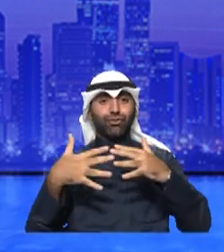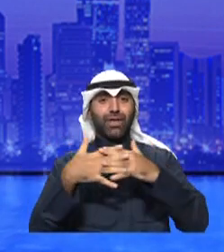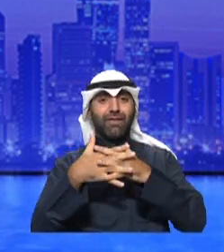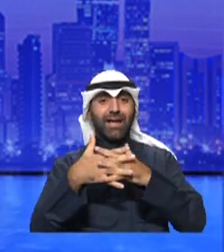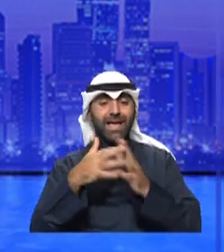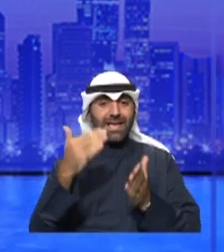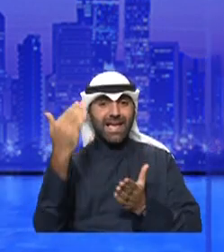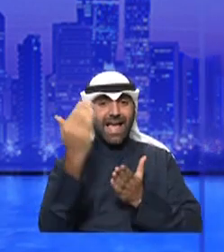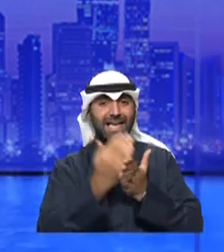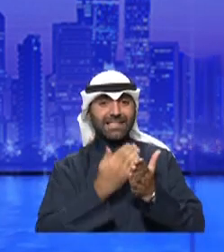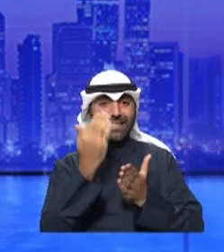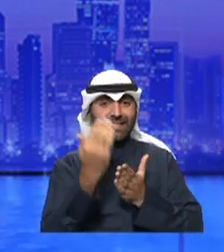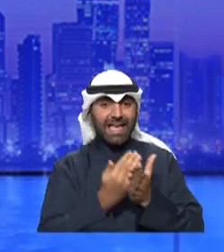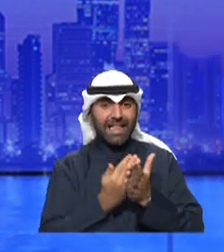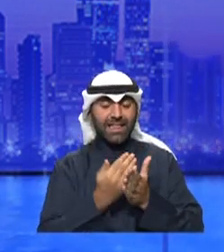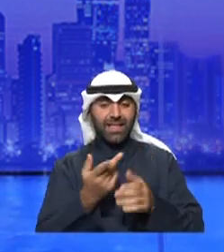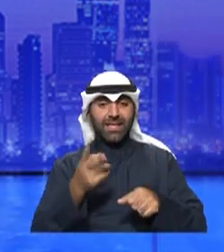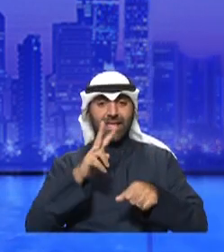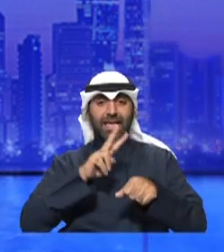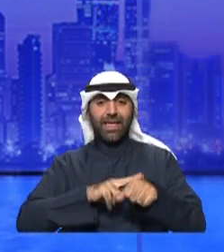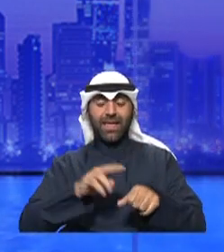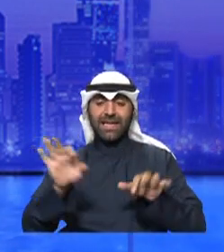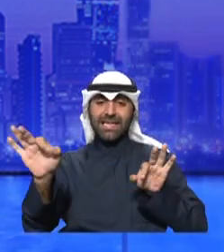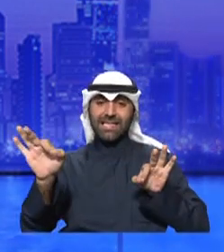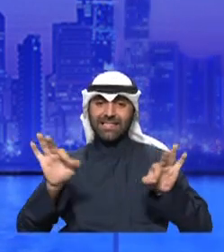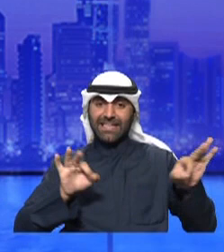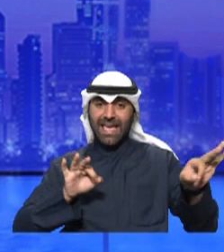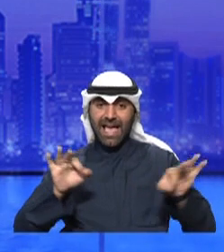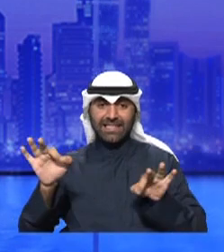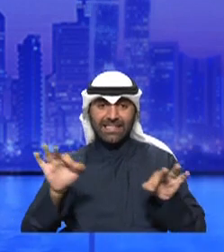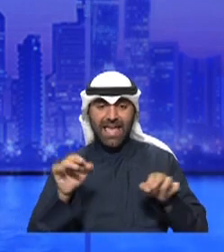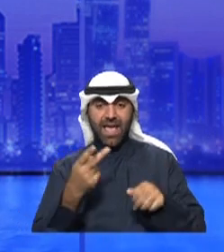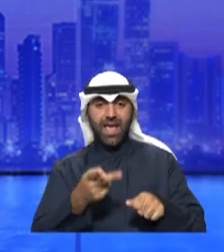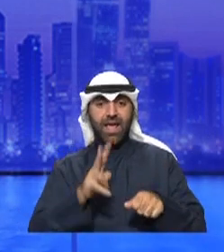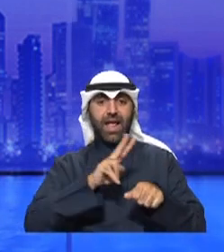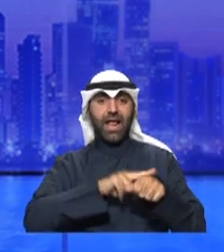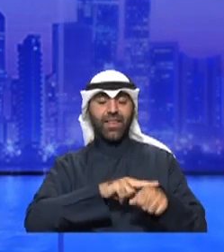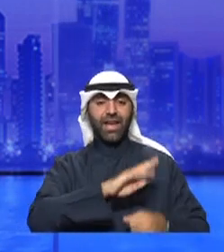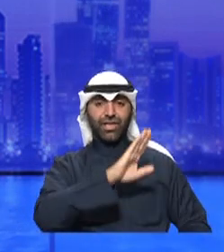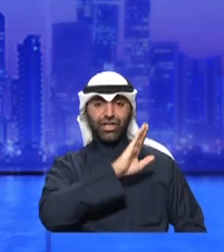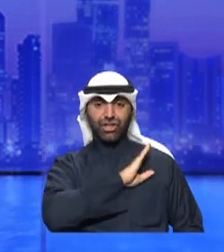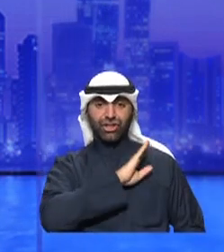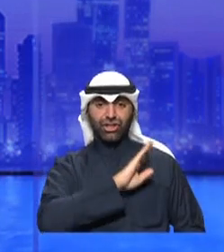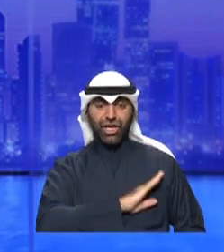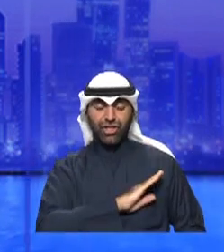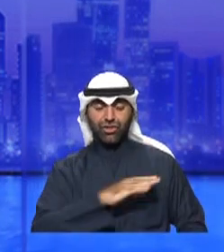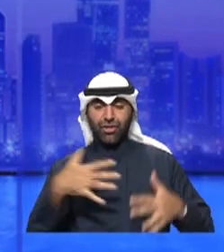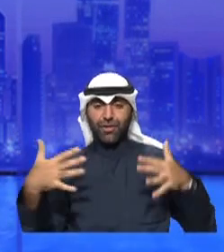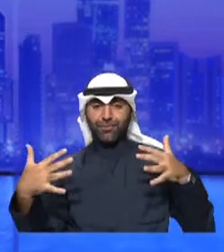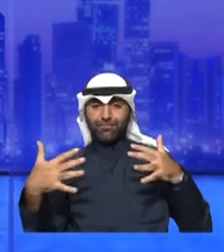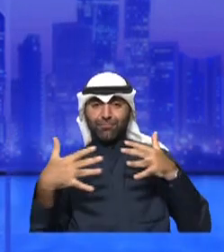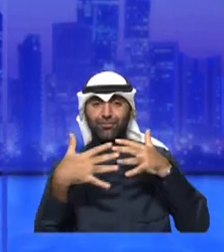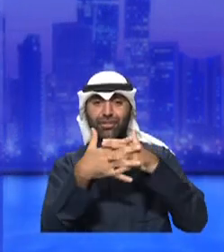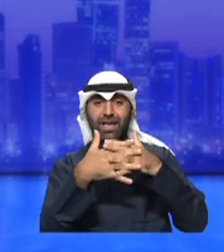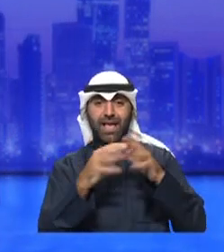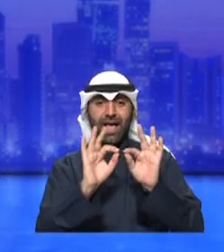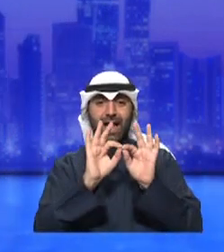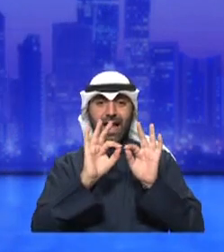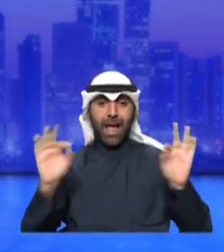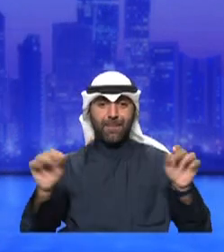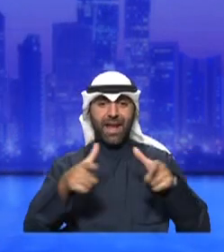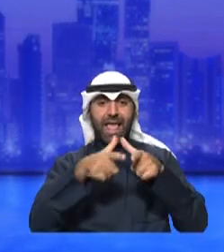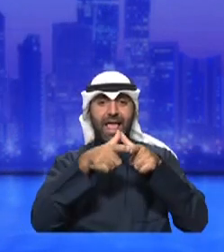والعربي المشترك حيث تم التاكيد على الثوابت التي تقوم عليها سياستهم في التعاون والتضامن فيما بينهم